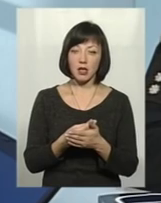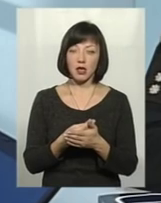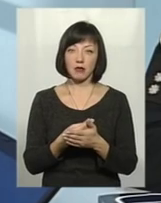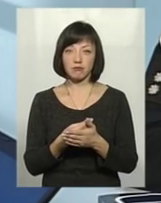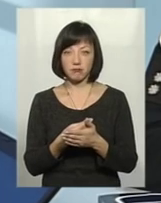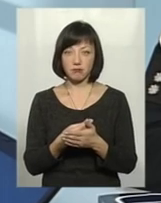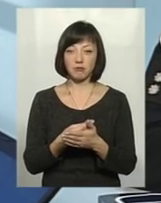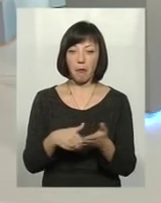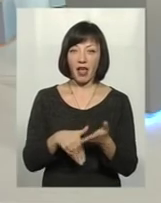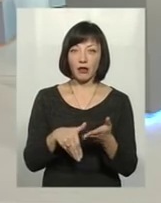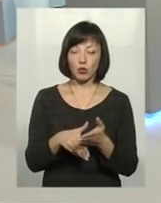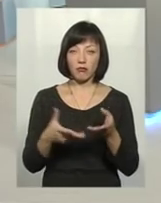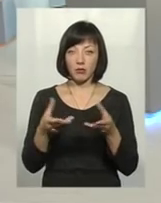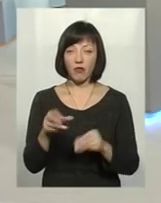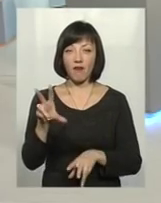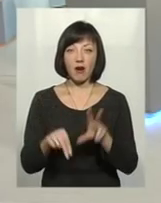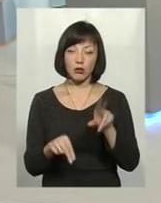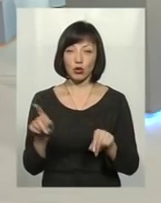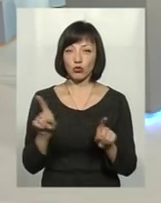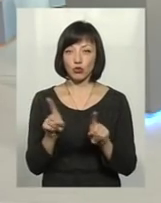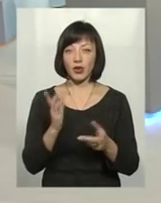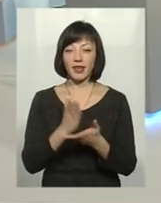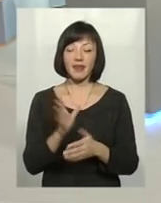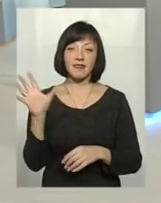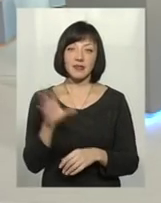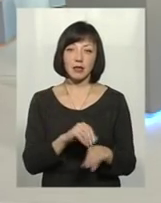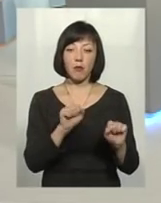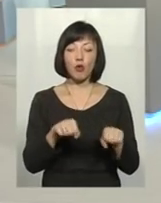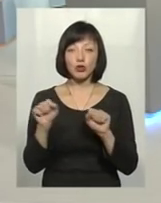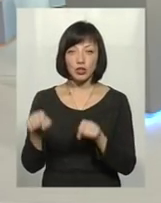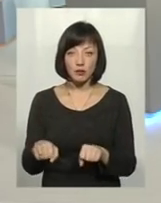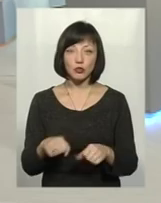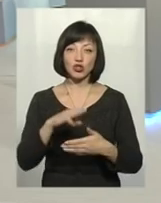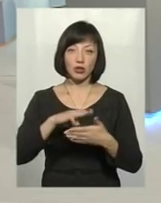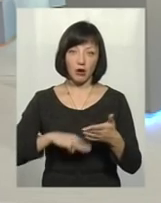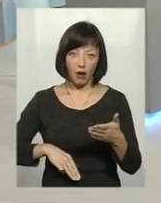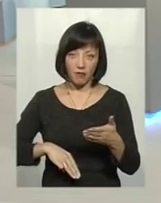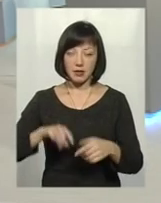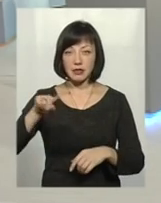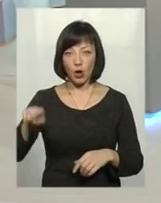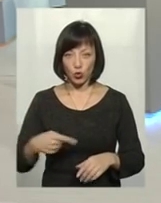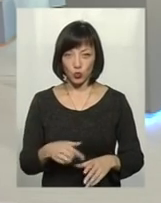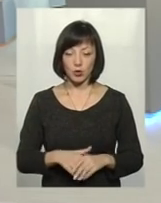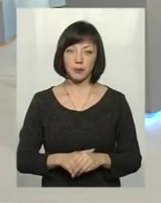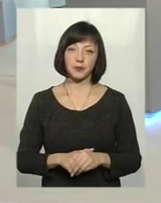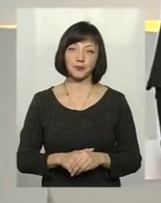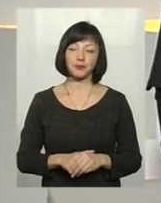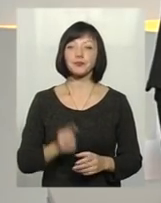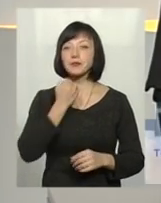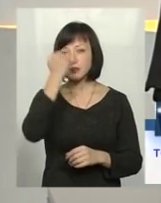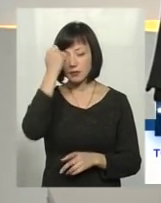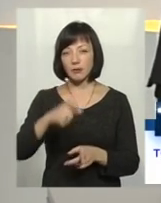впливу. І я вважаю, що є всі можливості для того, щоб штраф стягнути. Дякую за